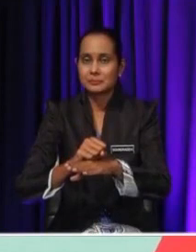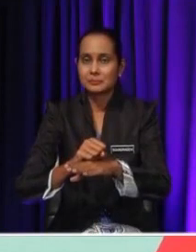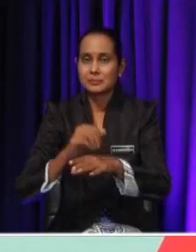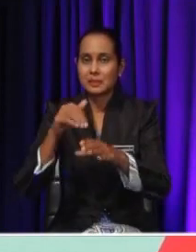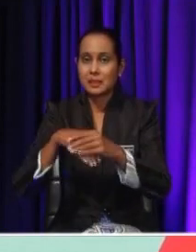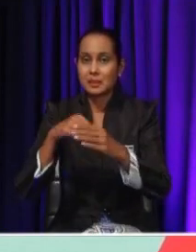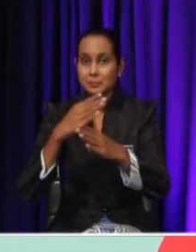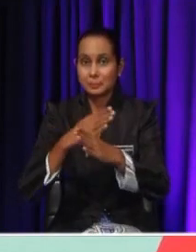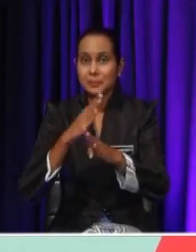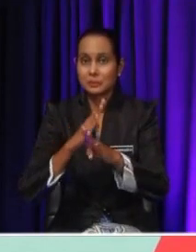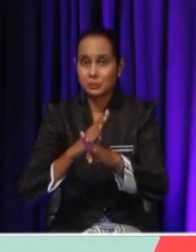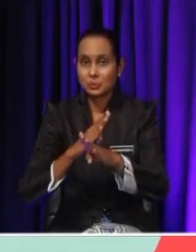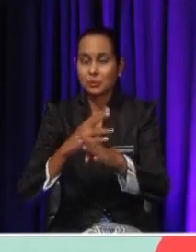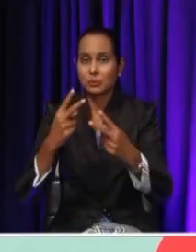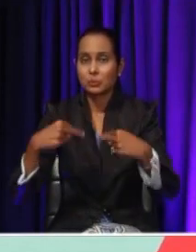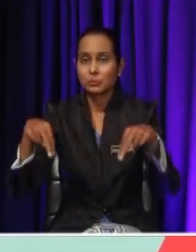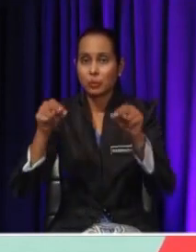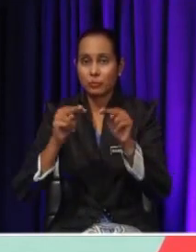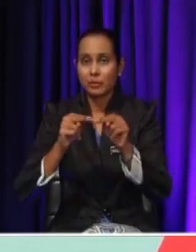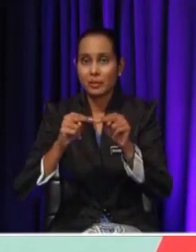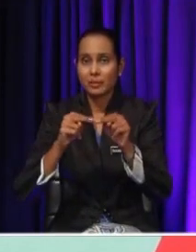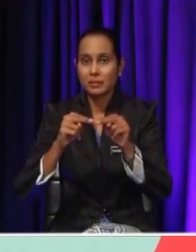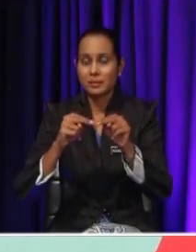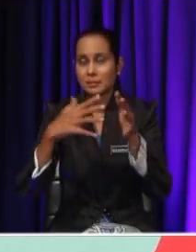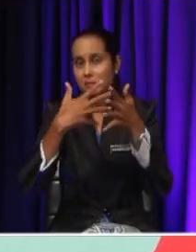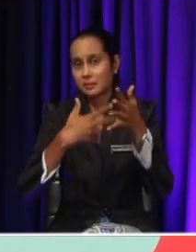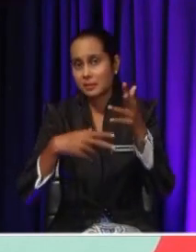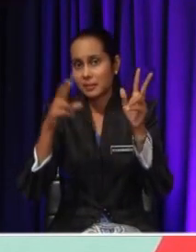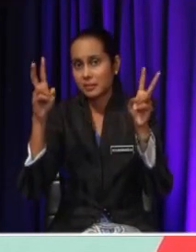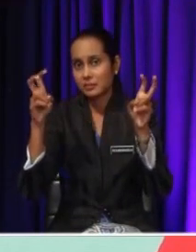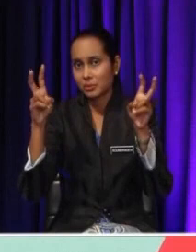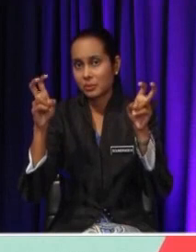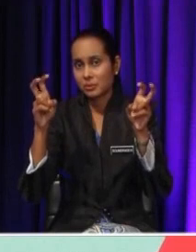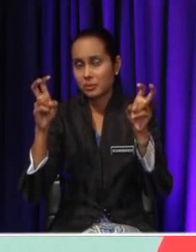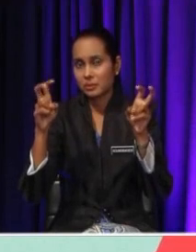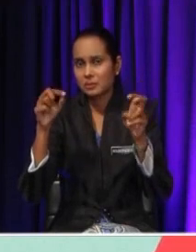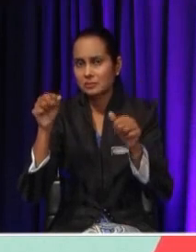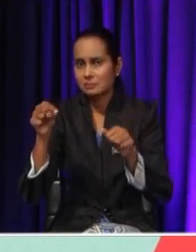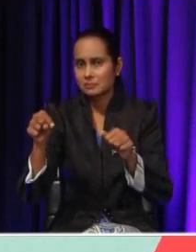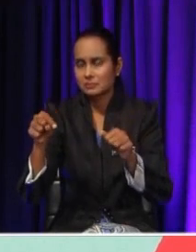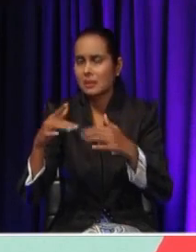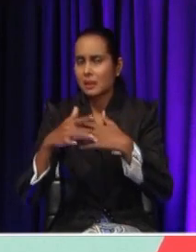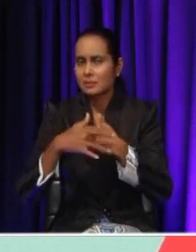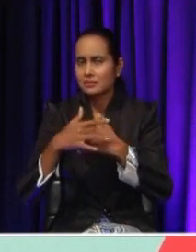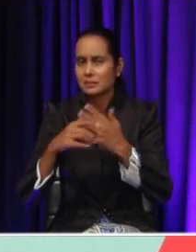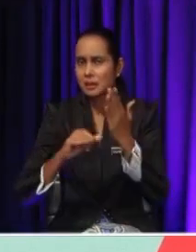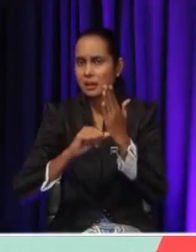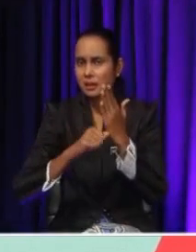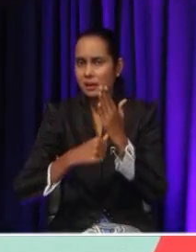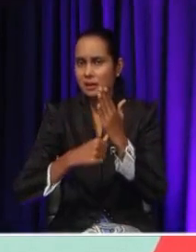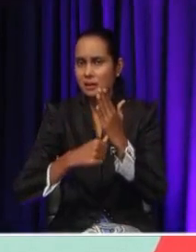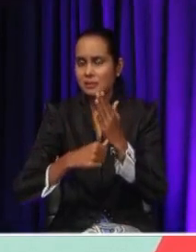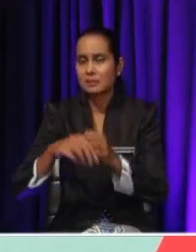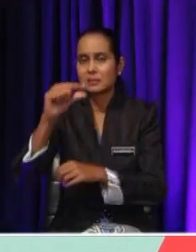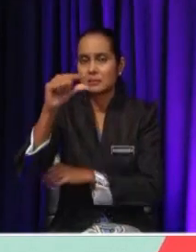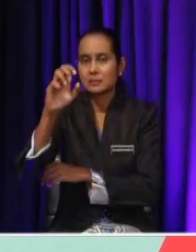bentuk novel dihadapan Pulau langit petang dan daerah sini ya sebenarnya salinan asalnya berjodoh gerhana